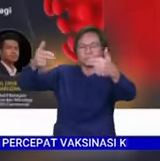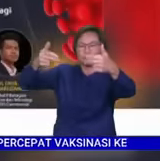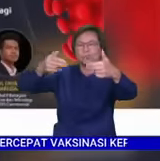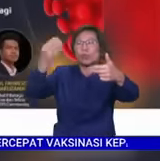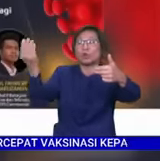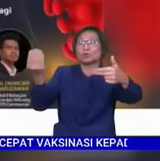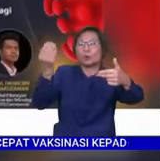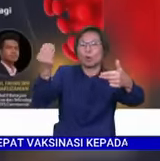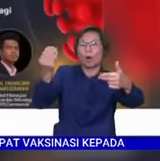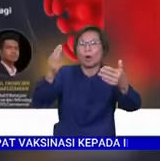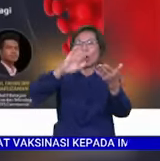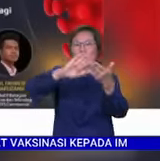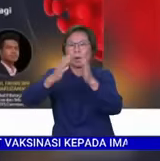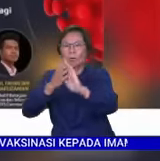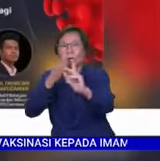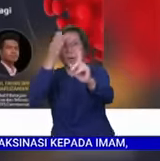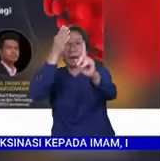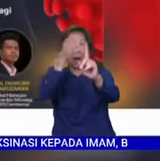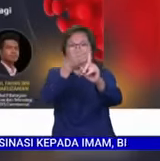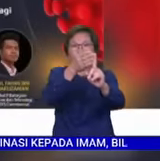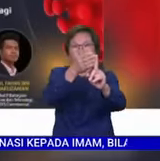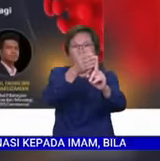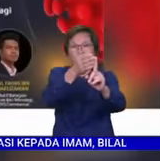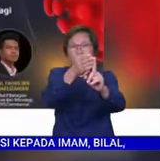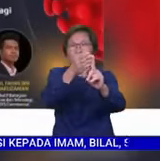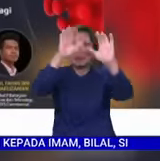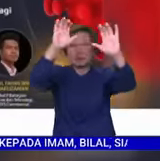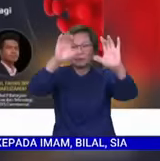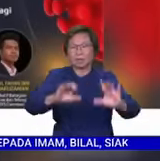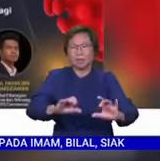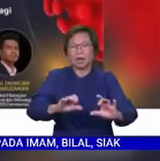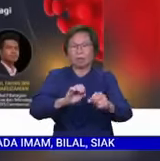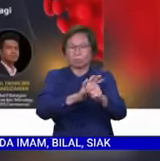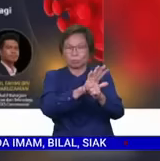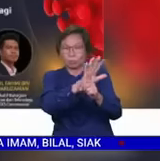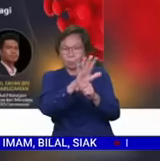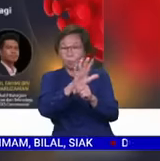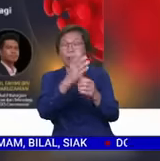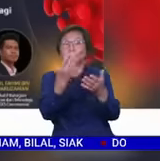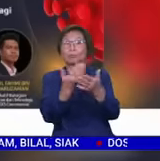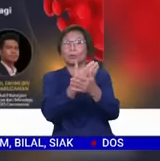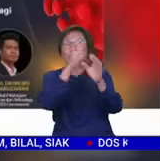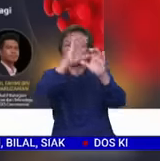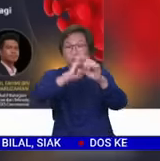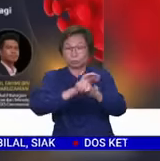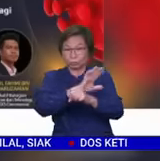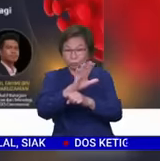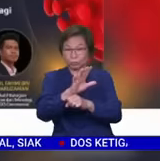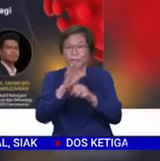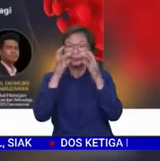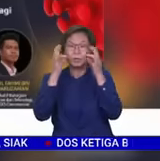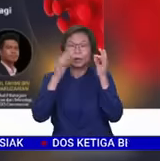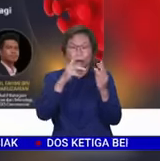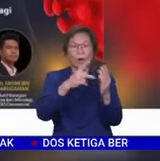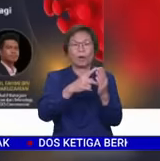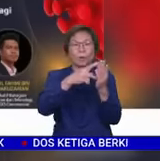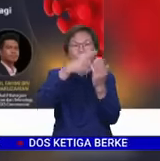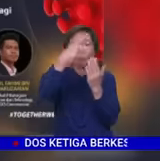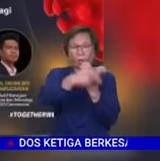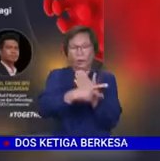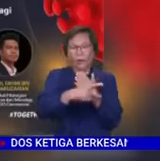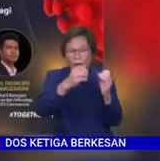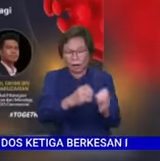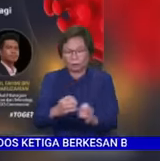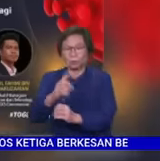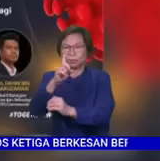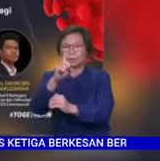normalisasi baru community tu ke arah ke bingkisan terhadap qobid 1930 Cing program tersebut dianjurkan oleh Debby kayu